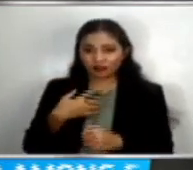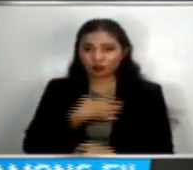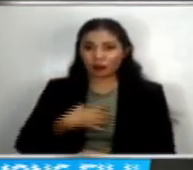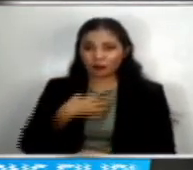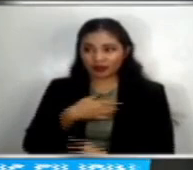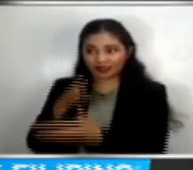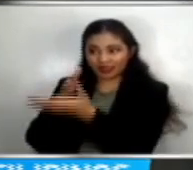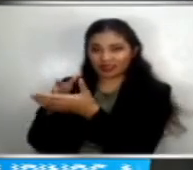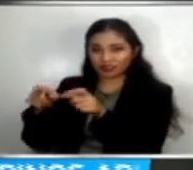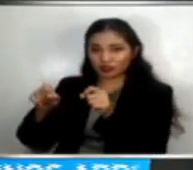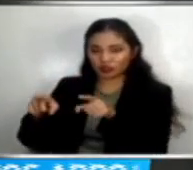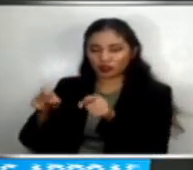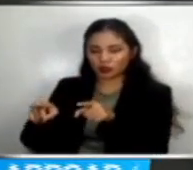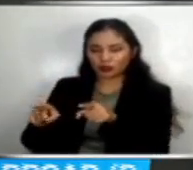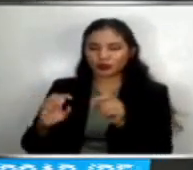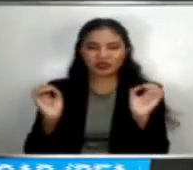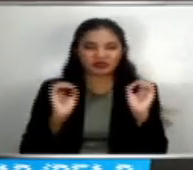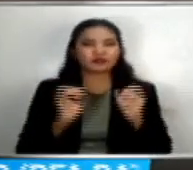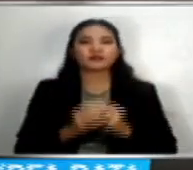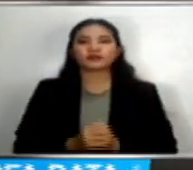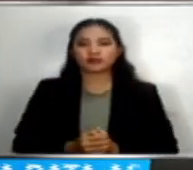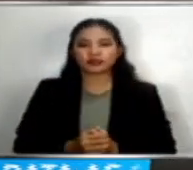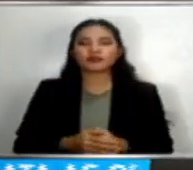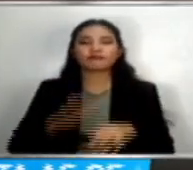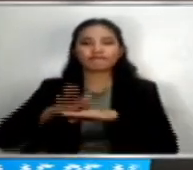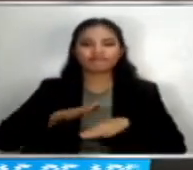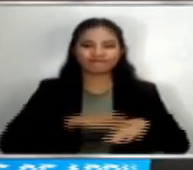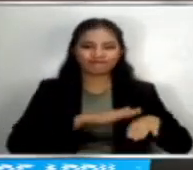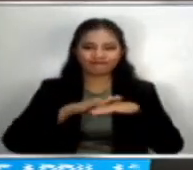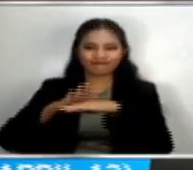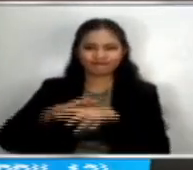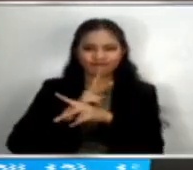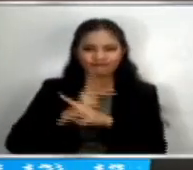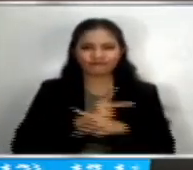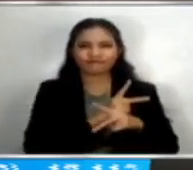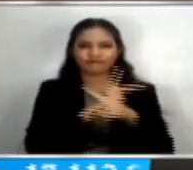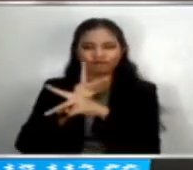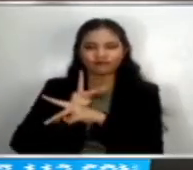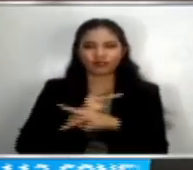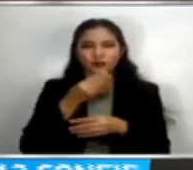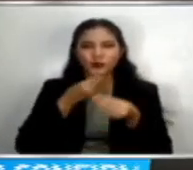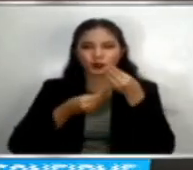ng mga eksperto, doble ingat sa paghahanda ng pagkain, lalo tumataas ang